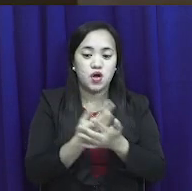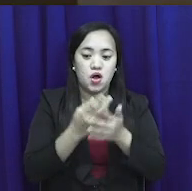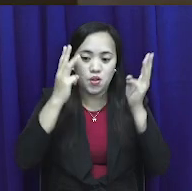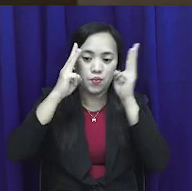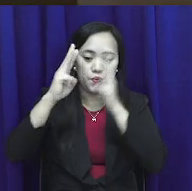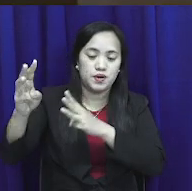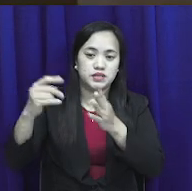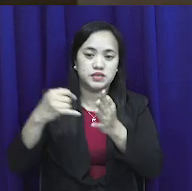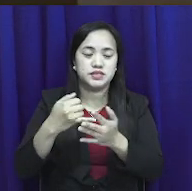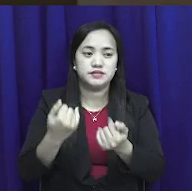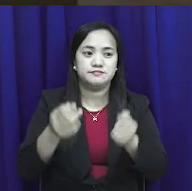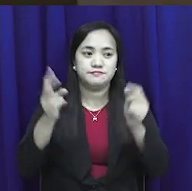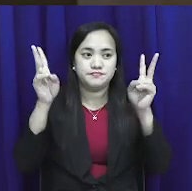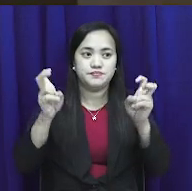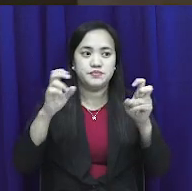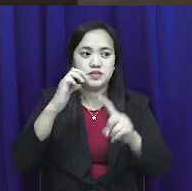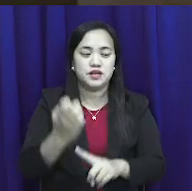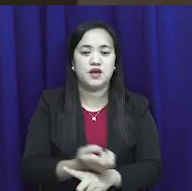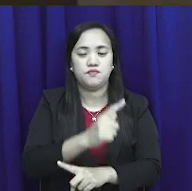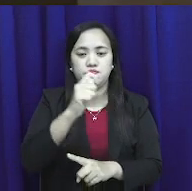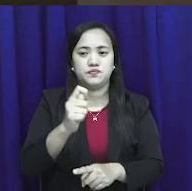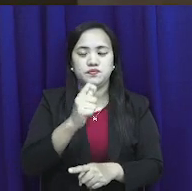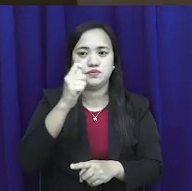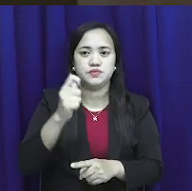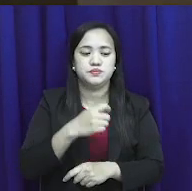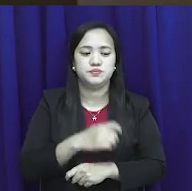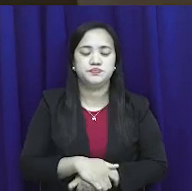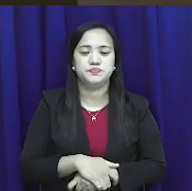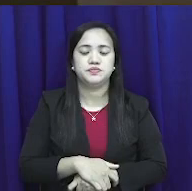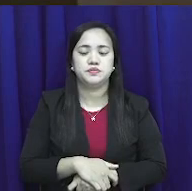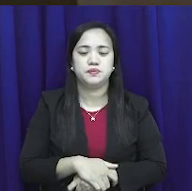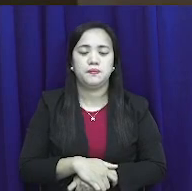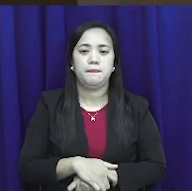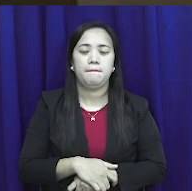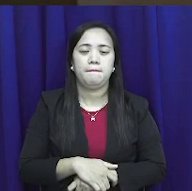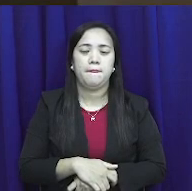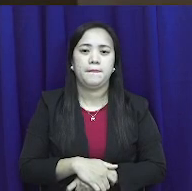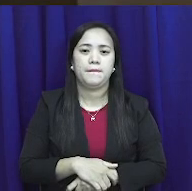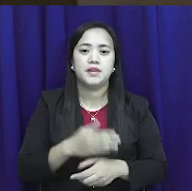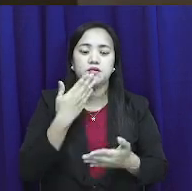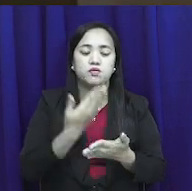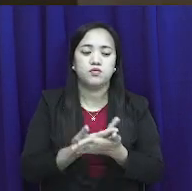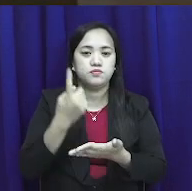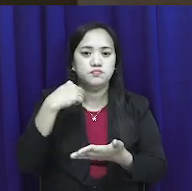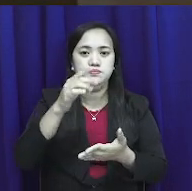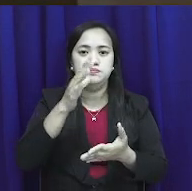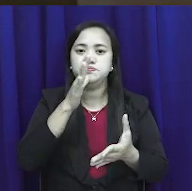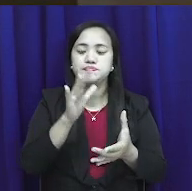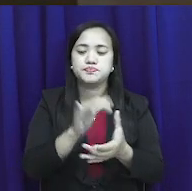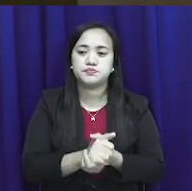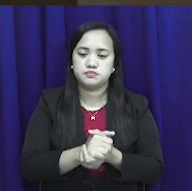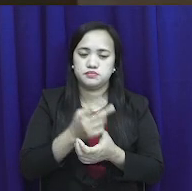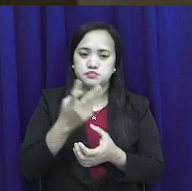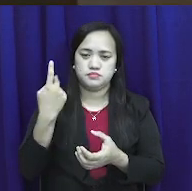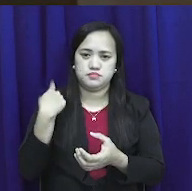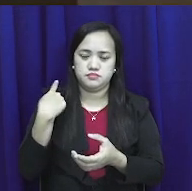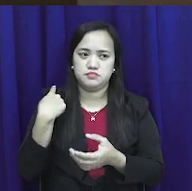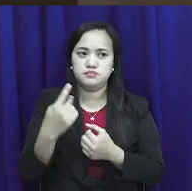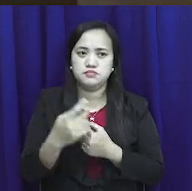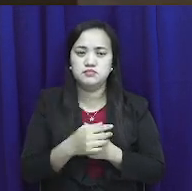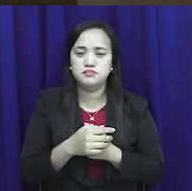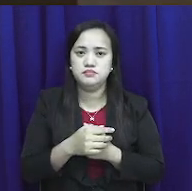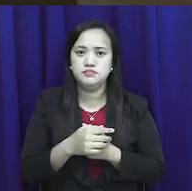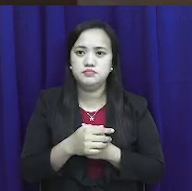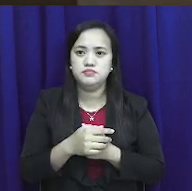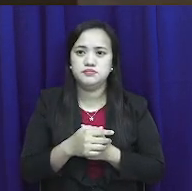episode natin na ito every tuesday ay particularly primarily pala primarily for the Wi pero tayong mga asawang lalaki kalala an